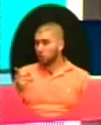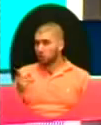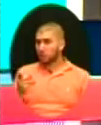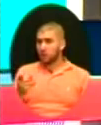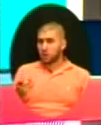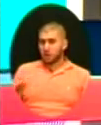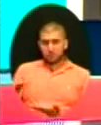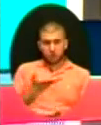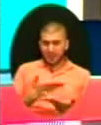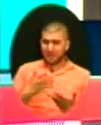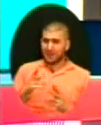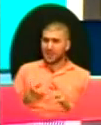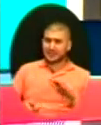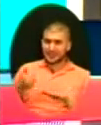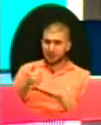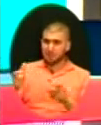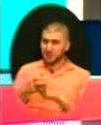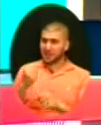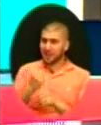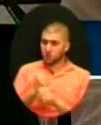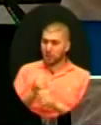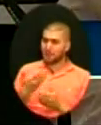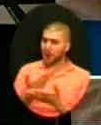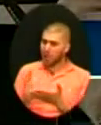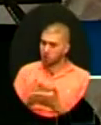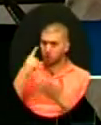אומרת, מפלגת העבודה בהחלטות, בכיוונים?